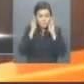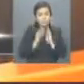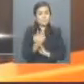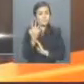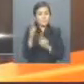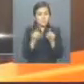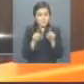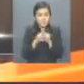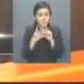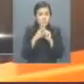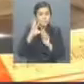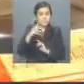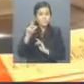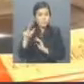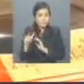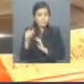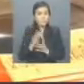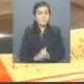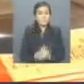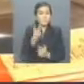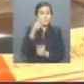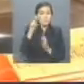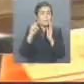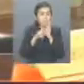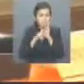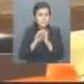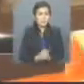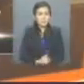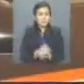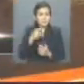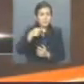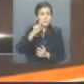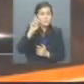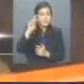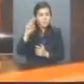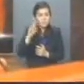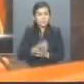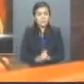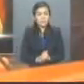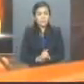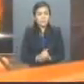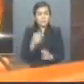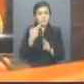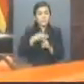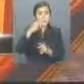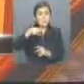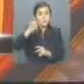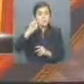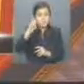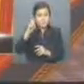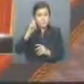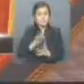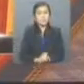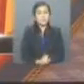กอบด้วยนายชลน่านสีแก้วนายธนาชีรวินิจนายปรเมศงามพิเชษและนายกฤตอาทิตย์แก้วขณะที่น